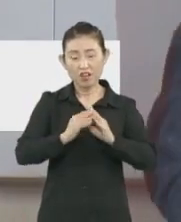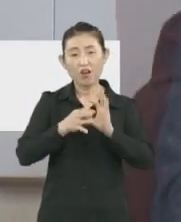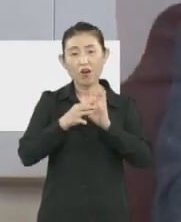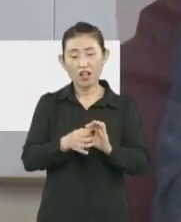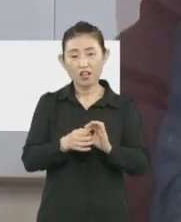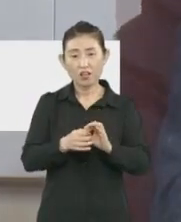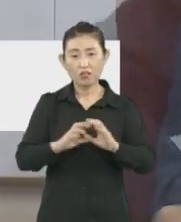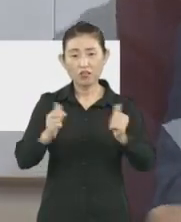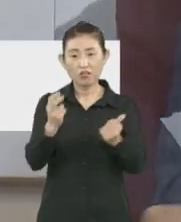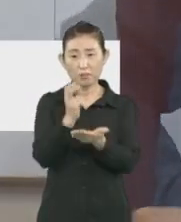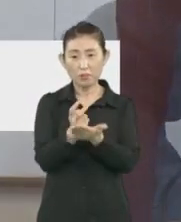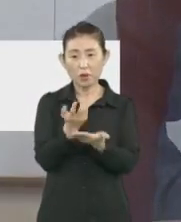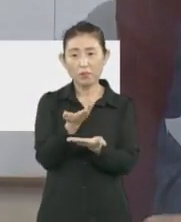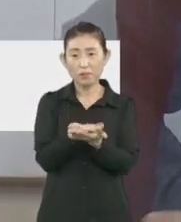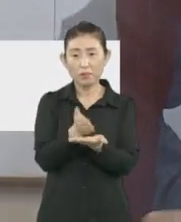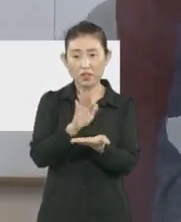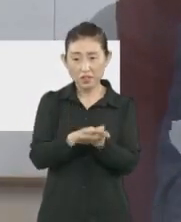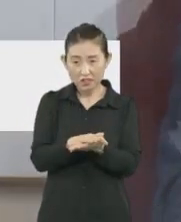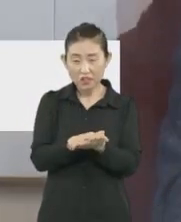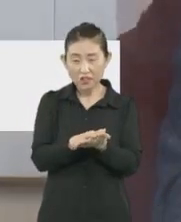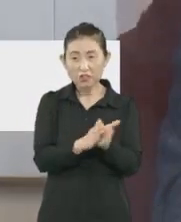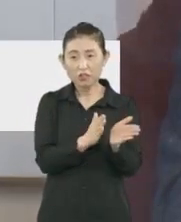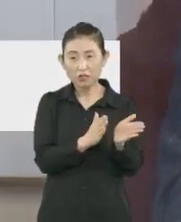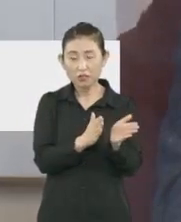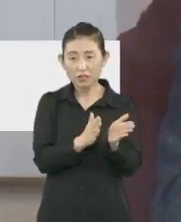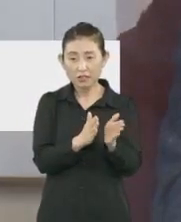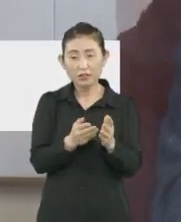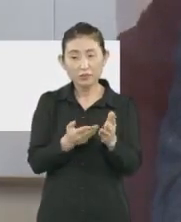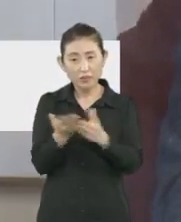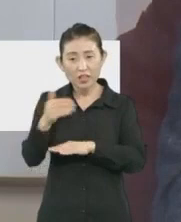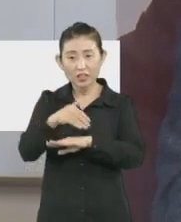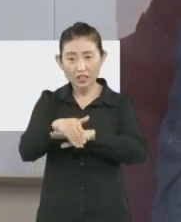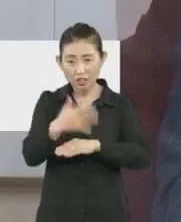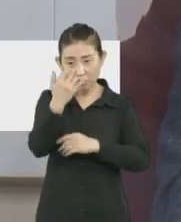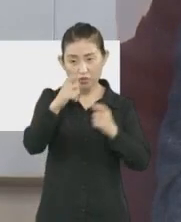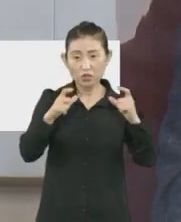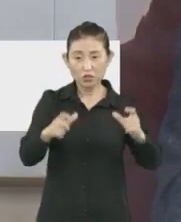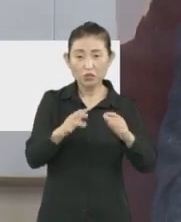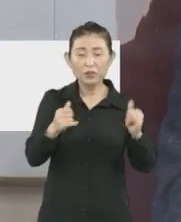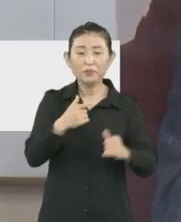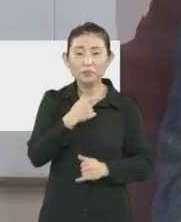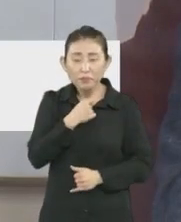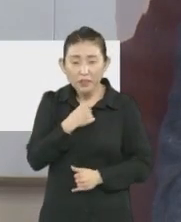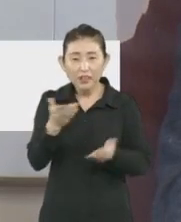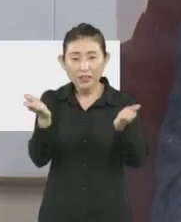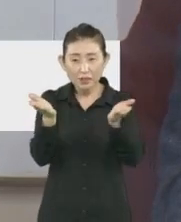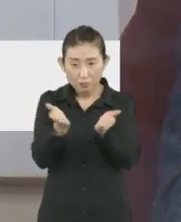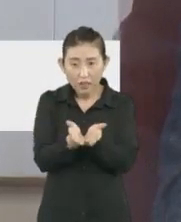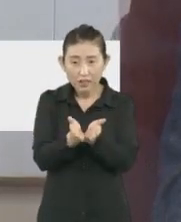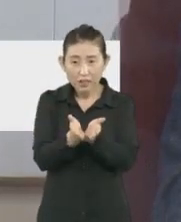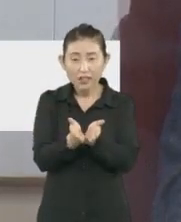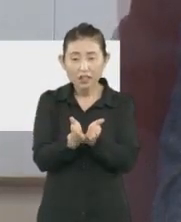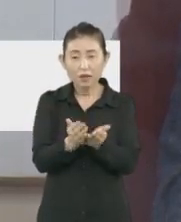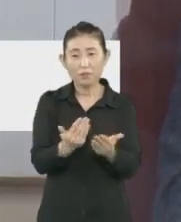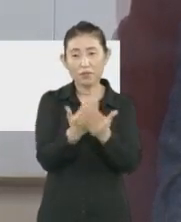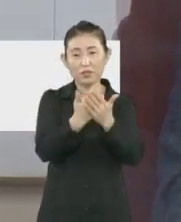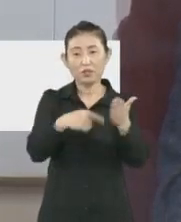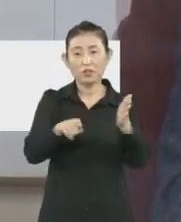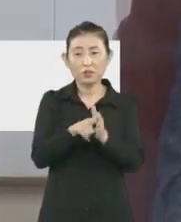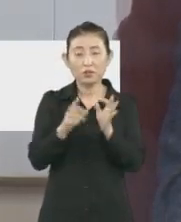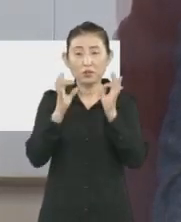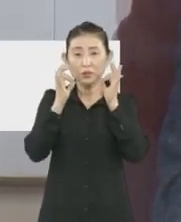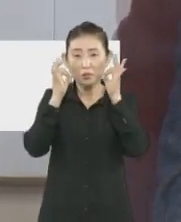근거 범위를 마련할 계획이며 앞으로도 충청도민들의 여망에 부응하면서 충청도 발전을